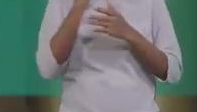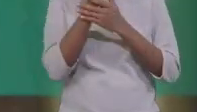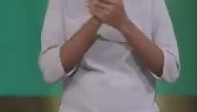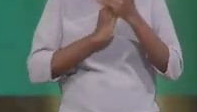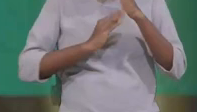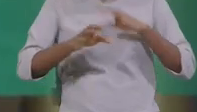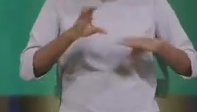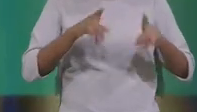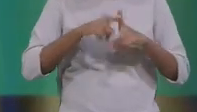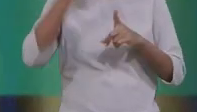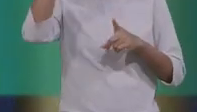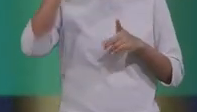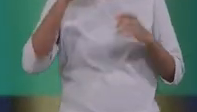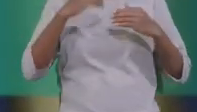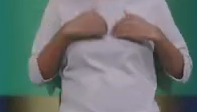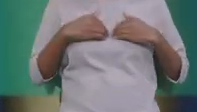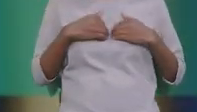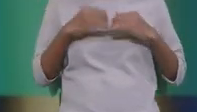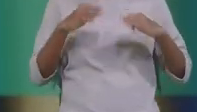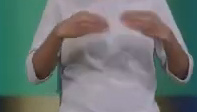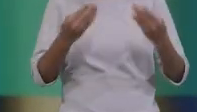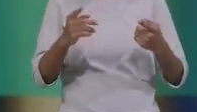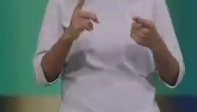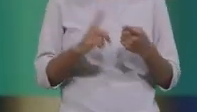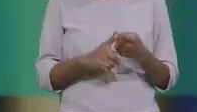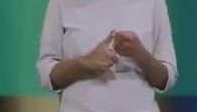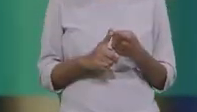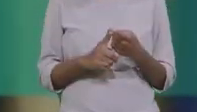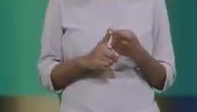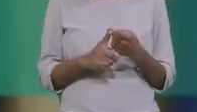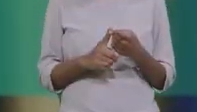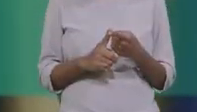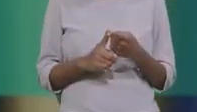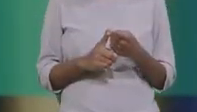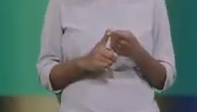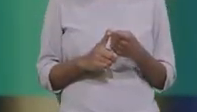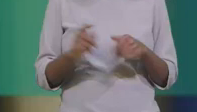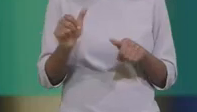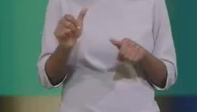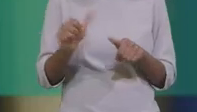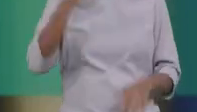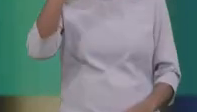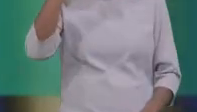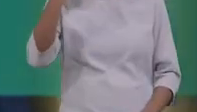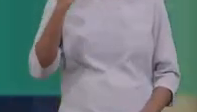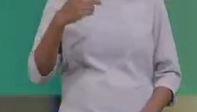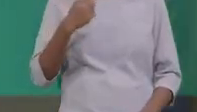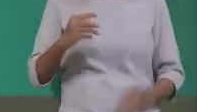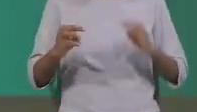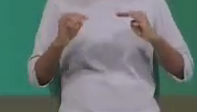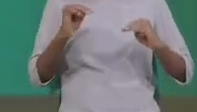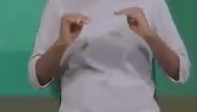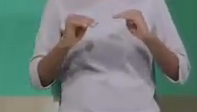sentiments modèles selon la mesure de foi que Dieu a départie à